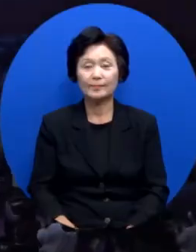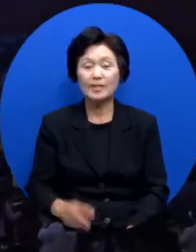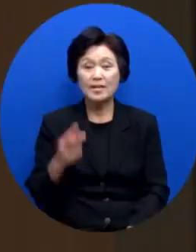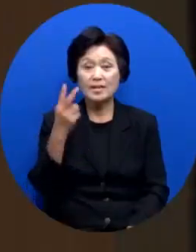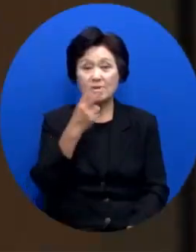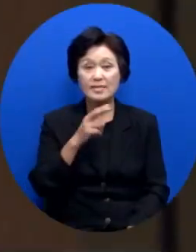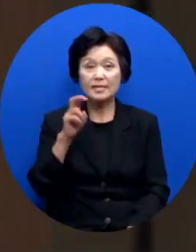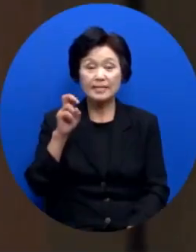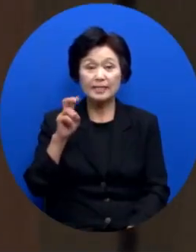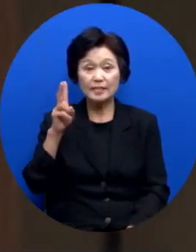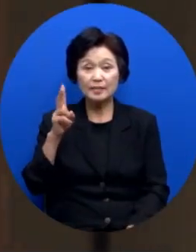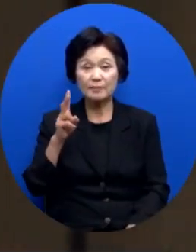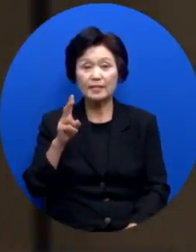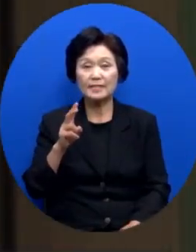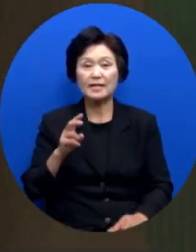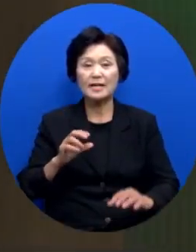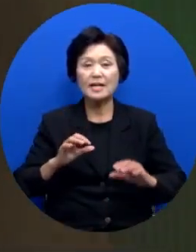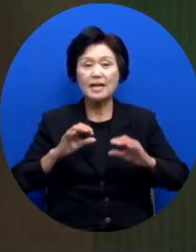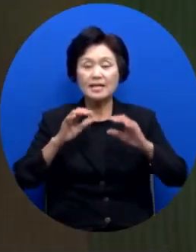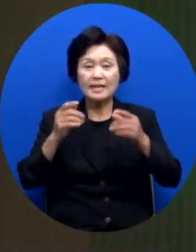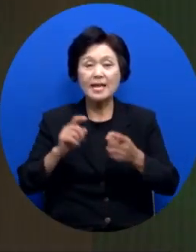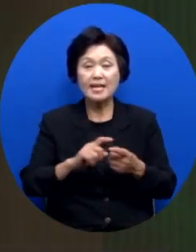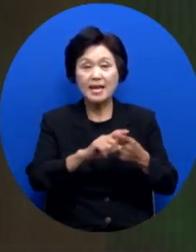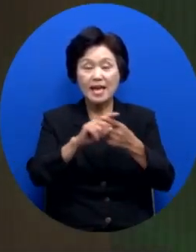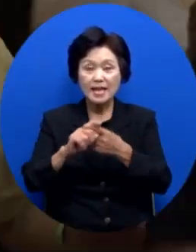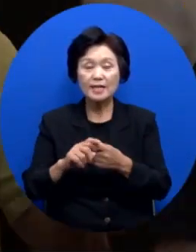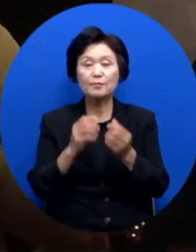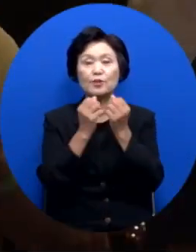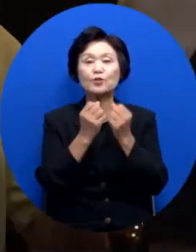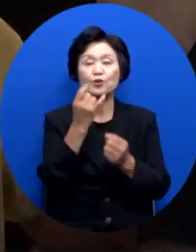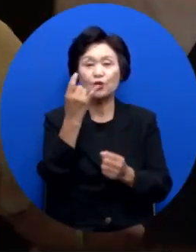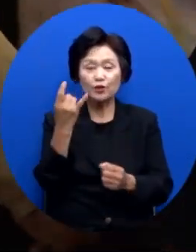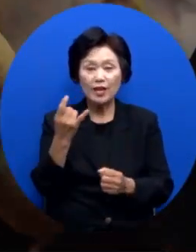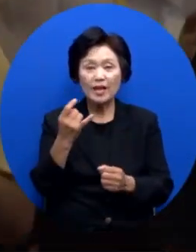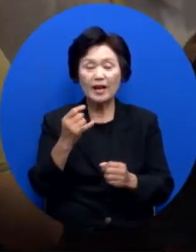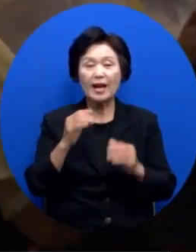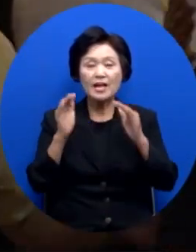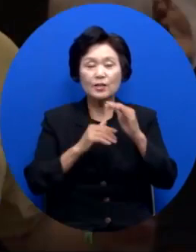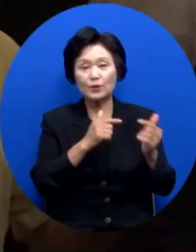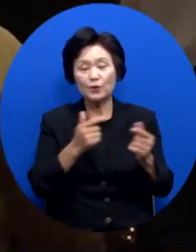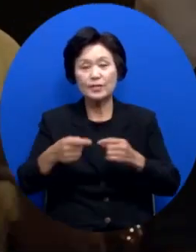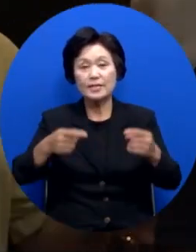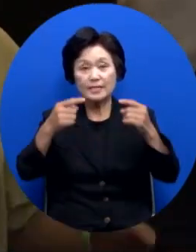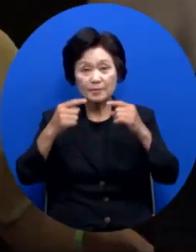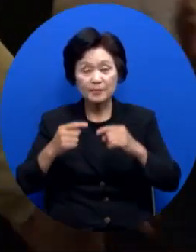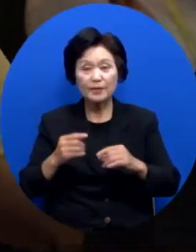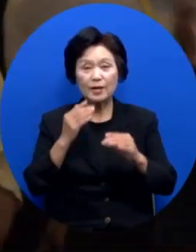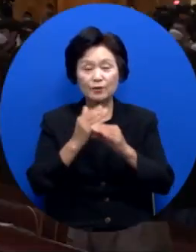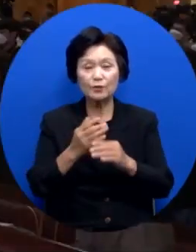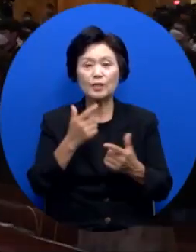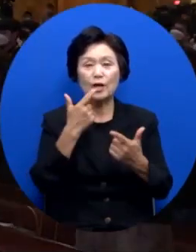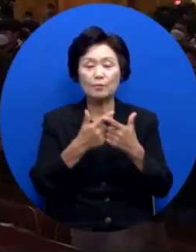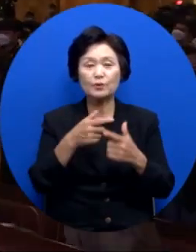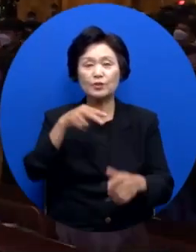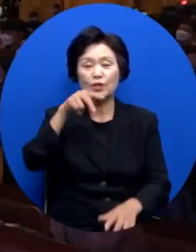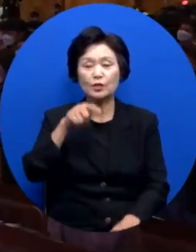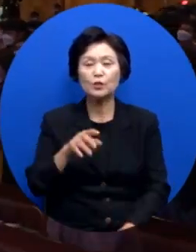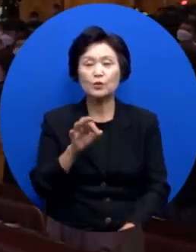2022 코스타 월드가 2천여 명의 청장년 성도들이 참석한 가운데 부산 수영로 교회에서